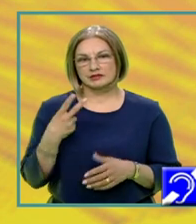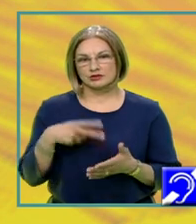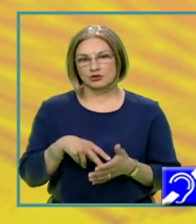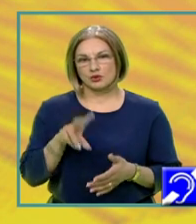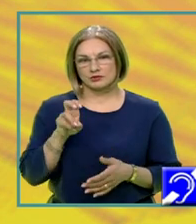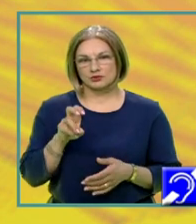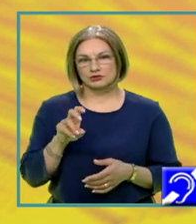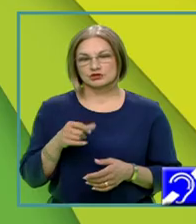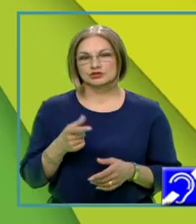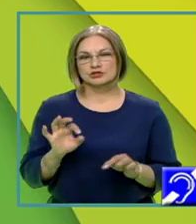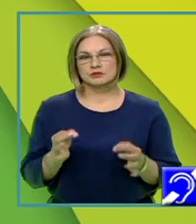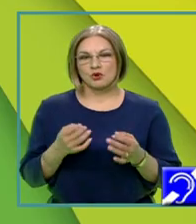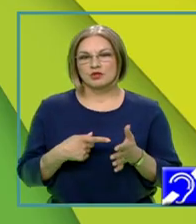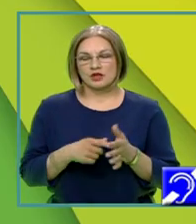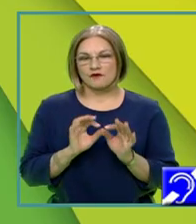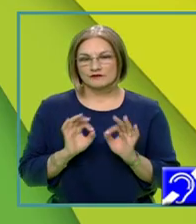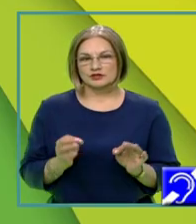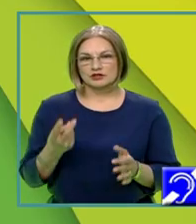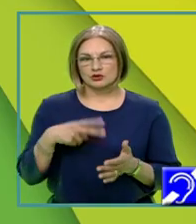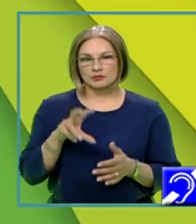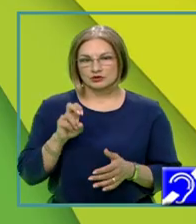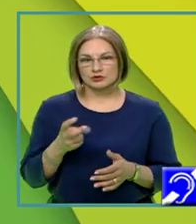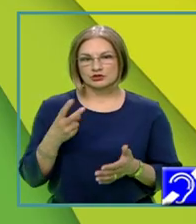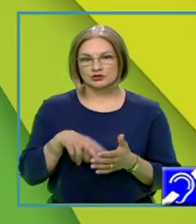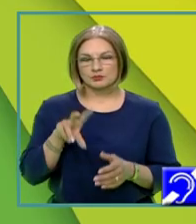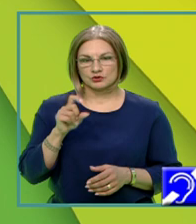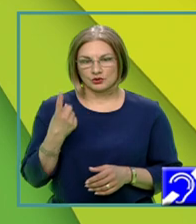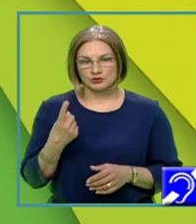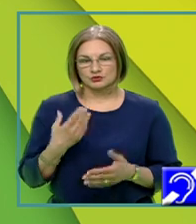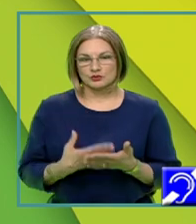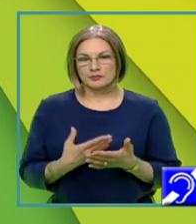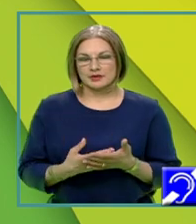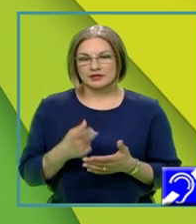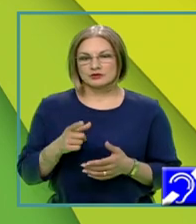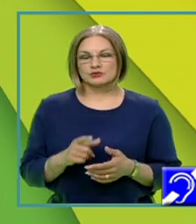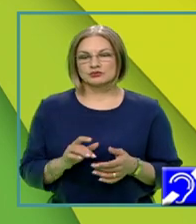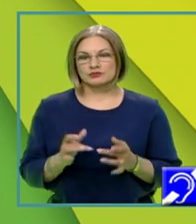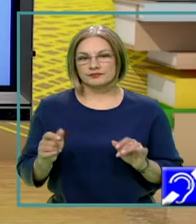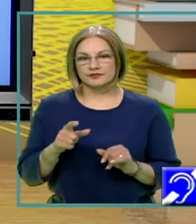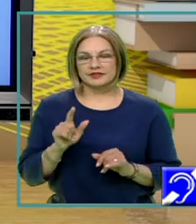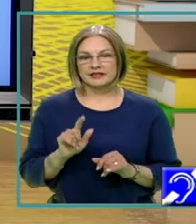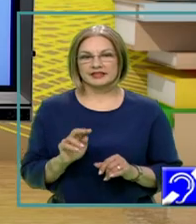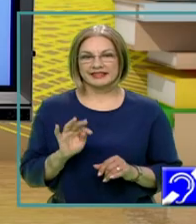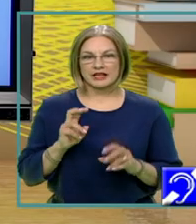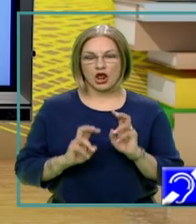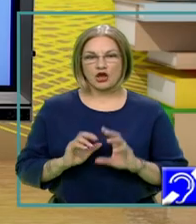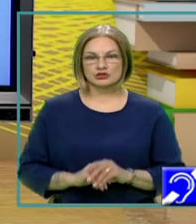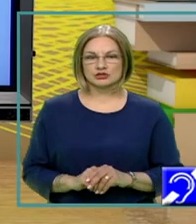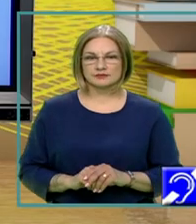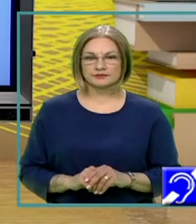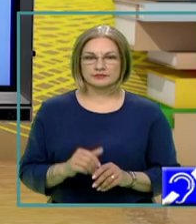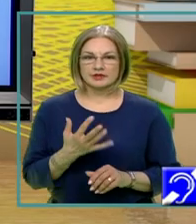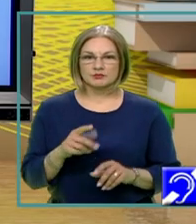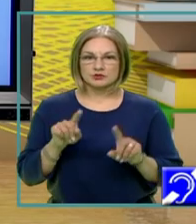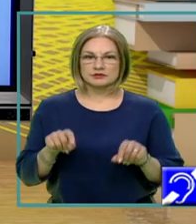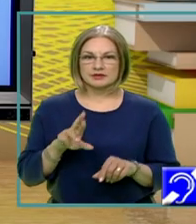2020 de modele oficiale 2020 2021 pentru filiera tehnologica pe mulțimea numerelor reale